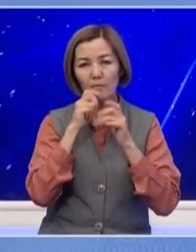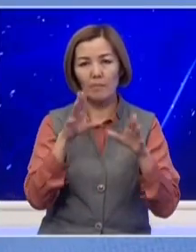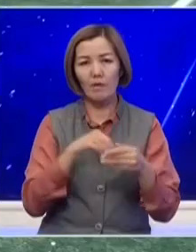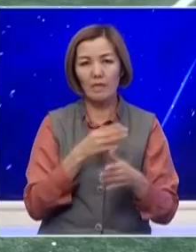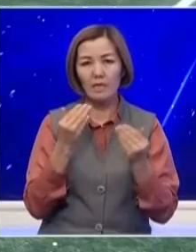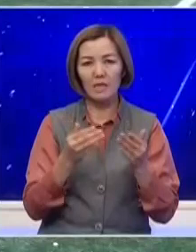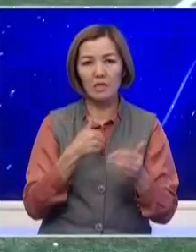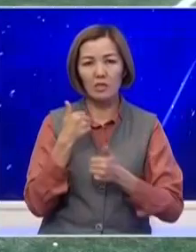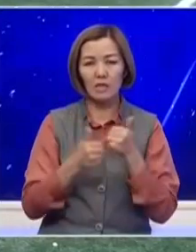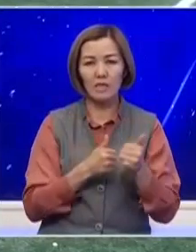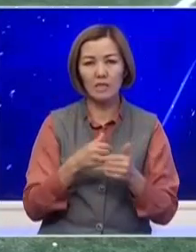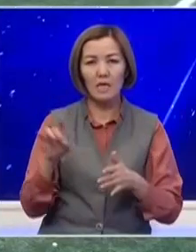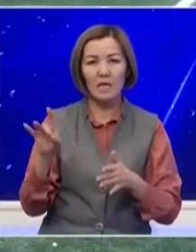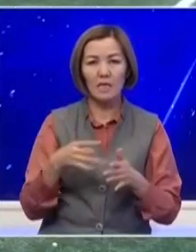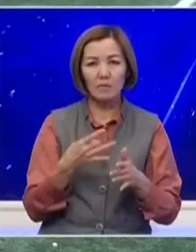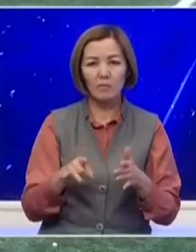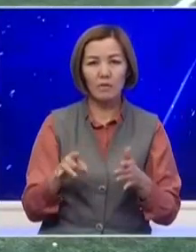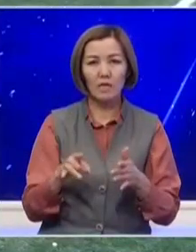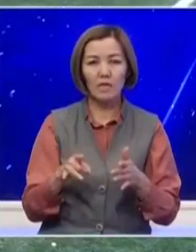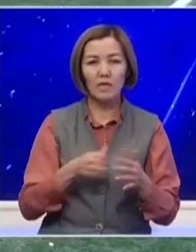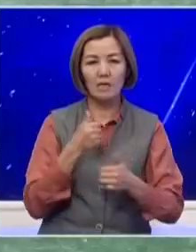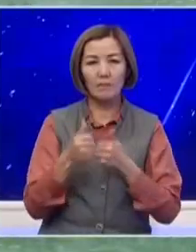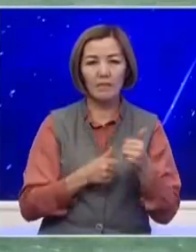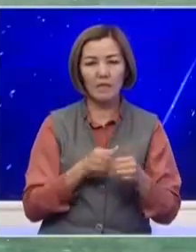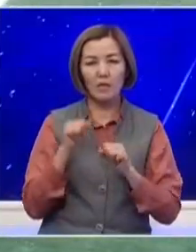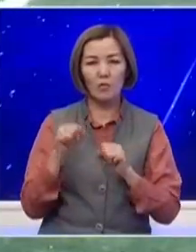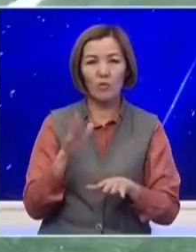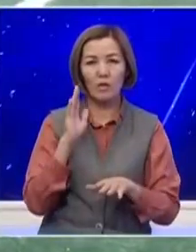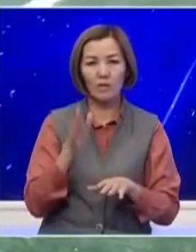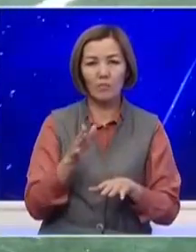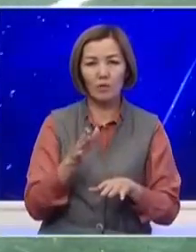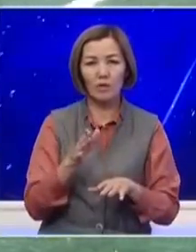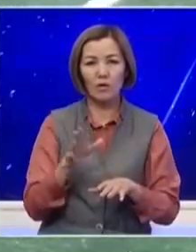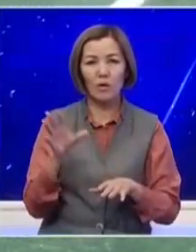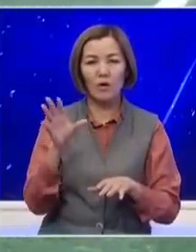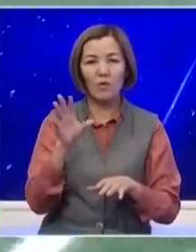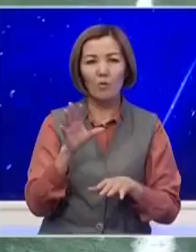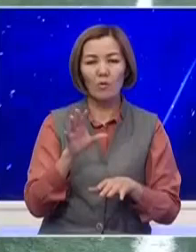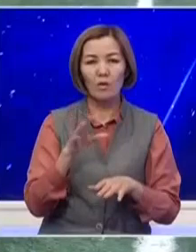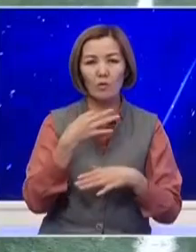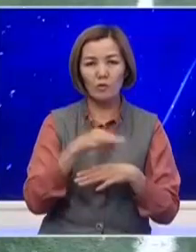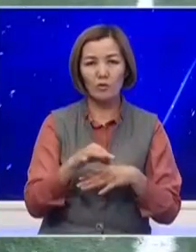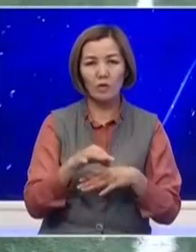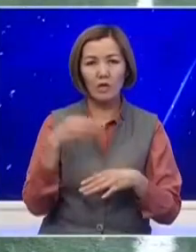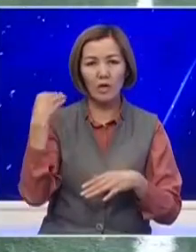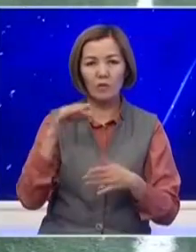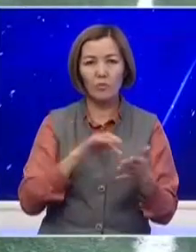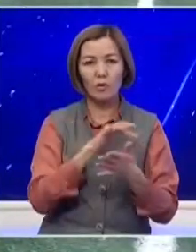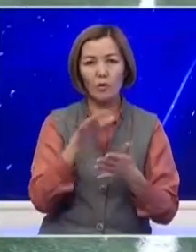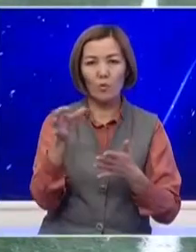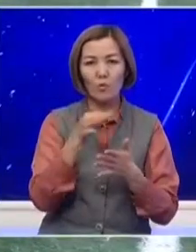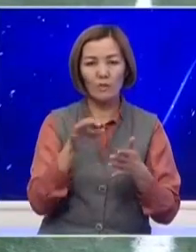Енді жарыс жүлдегерлері облыс намысын республикалық спартакиадада қорғайтын болады. Ол қазан айында